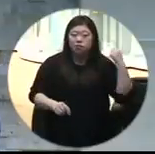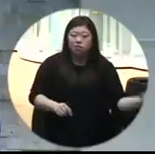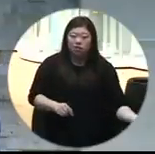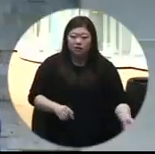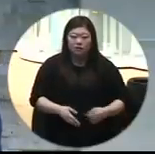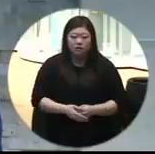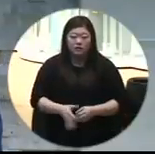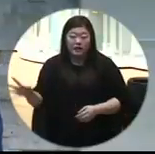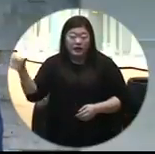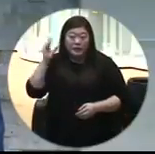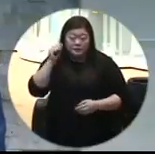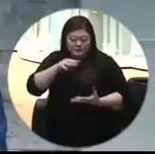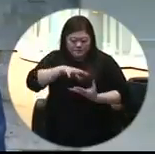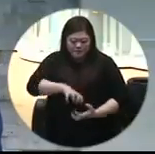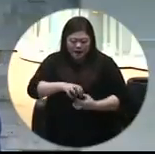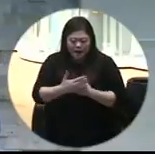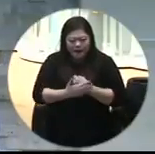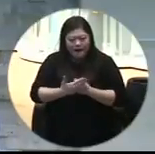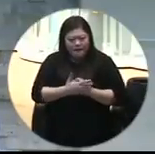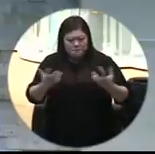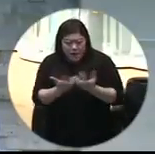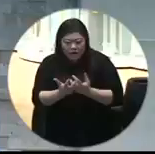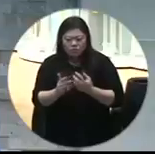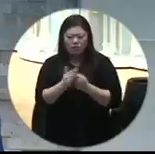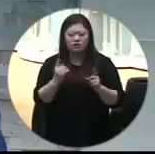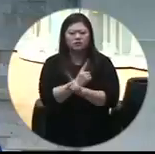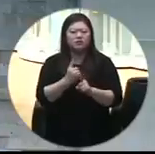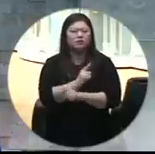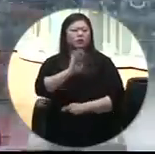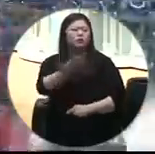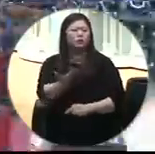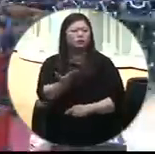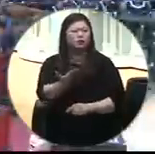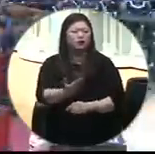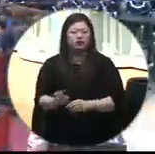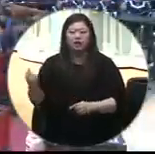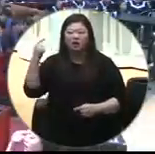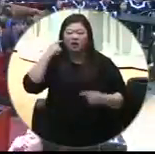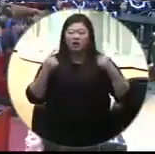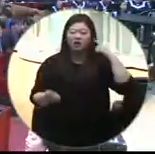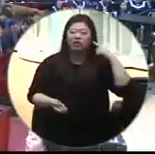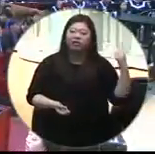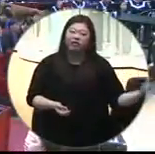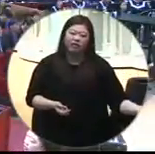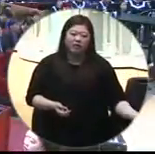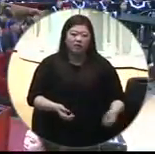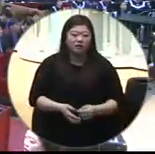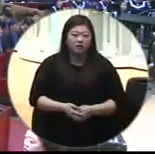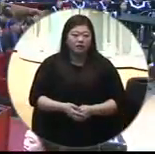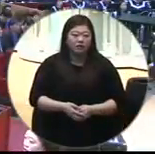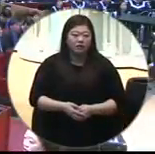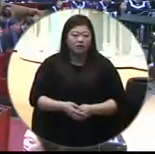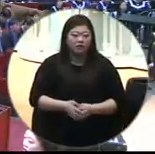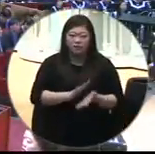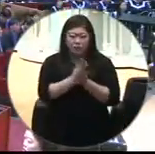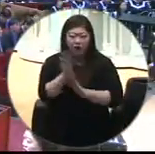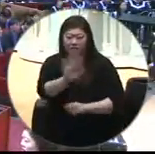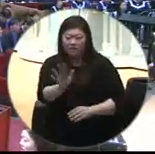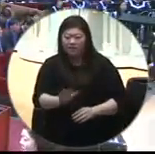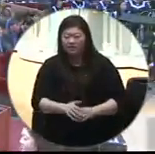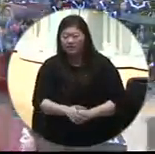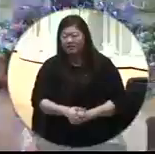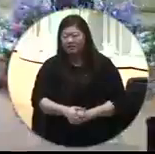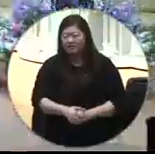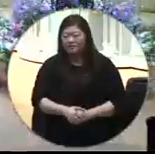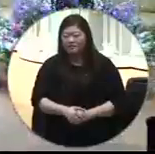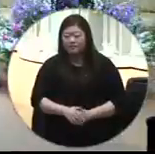텐데 치유할 텐데 아멘. 말씀을 들으면 변화가 와야지. 이